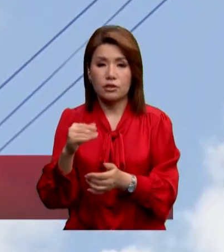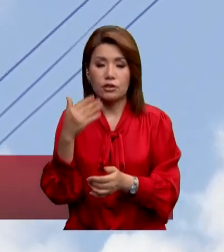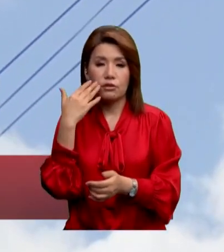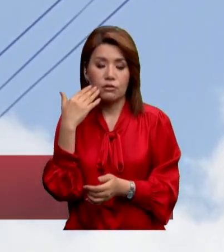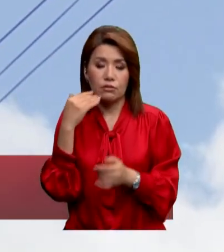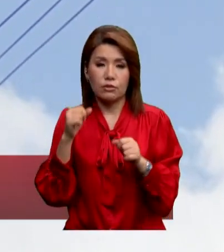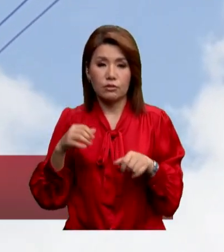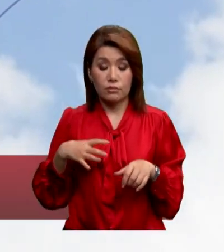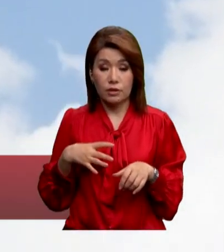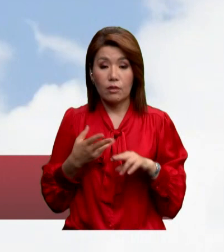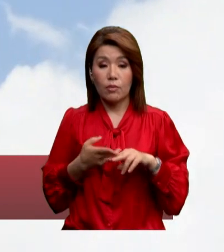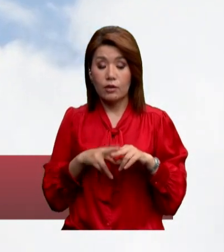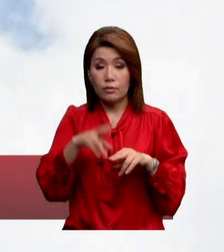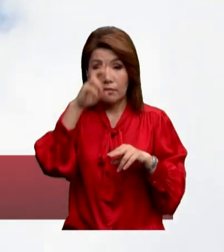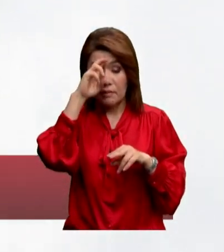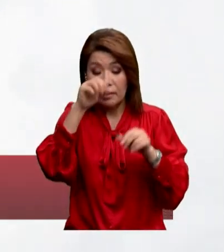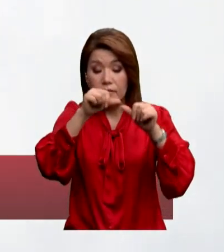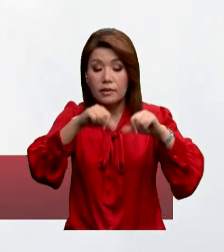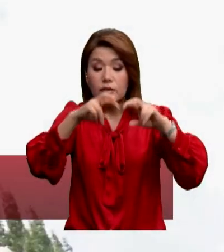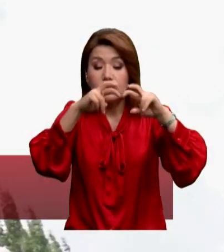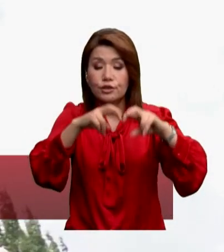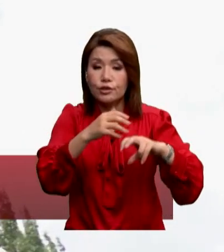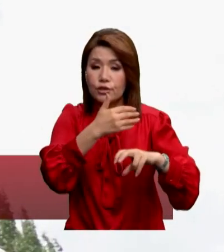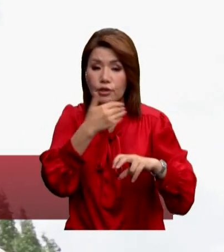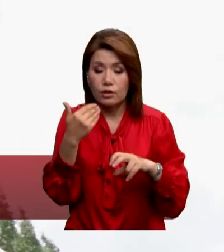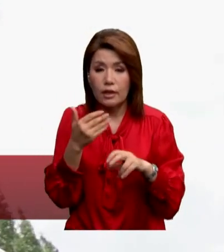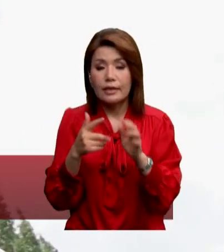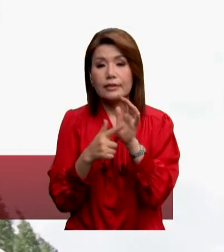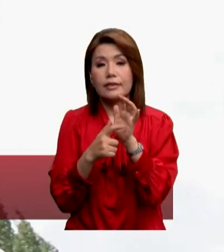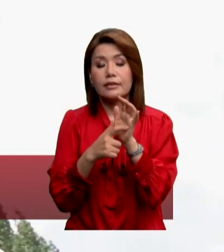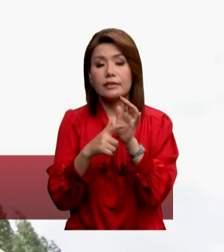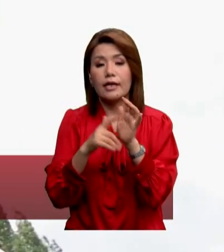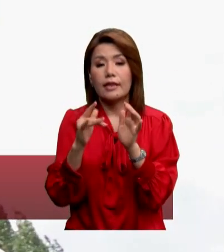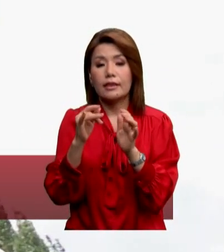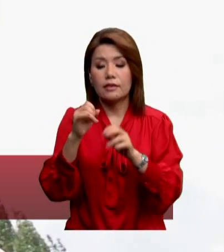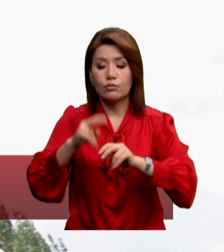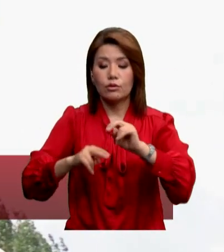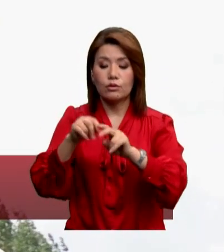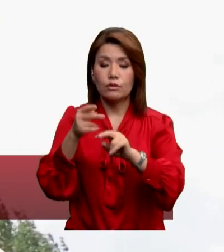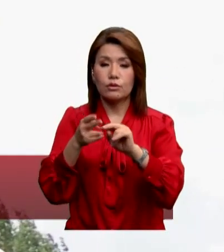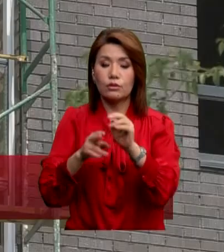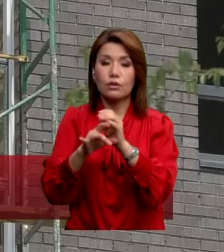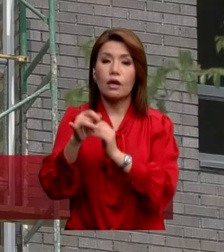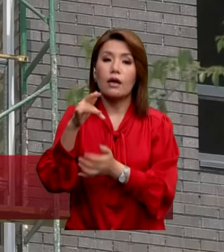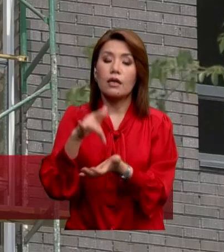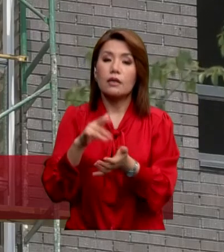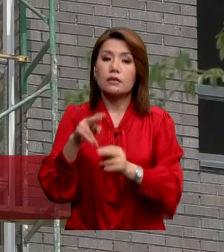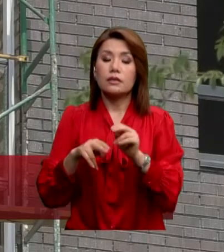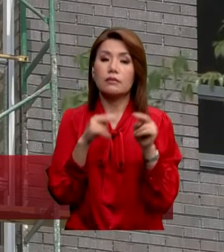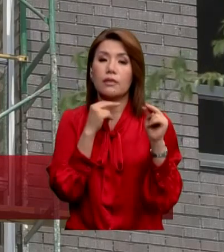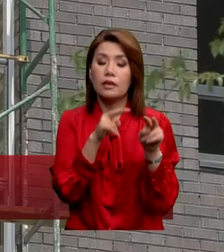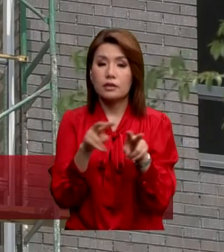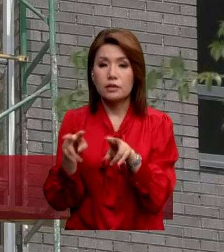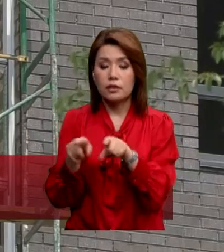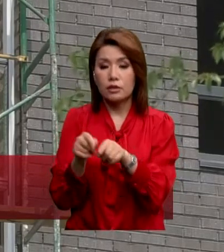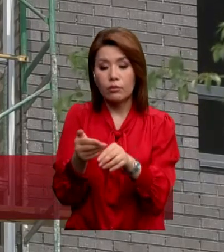болмайды. Мемлекеттік сараптаманың болмағанына қарамастан үйдің қазір 7-ші қабаты қаланып жатыр. Сәулет және қала құрылысын бақылау басқармасы